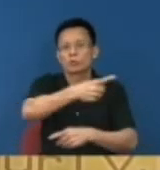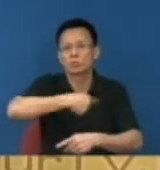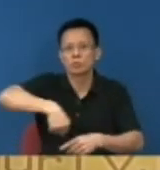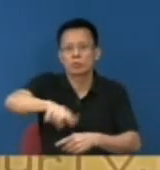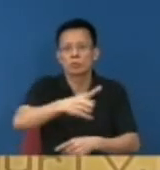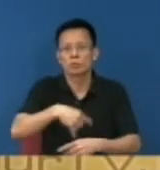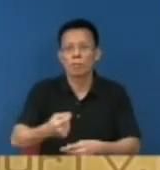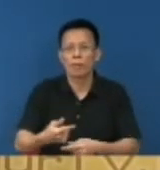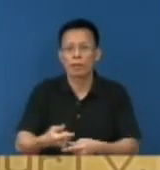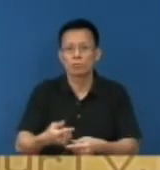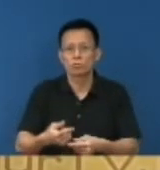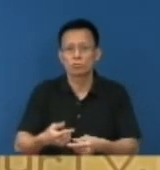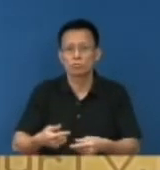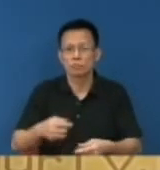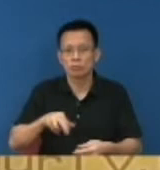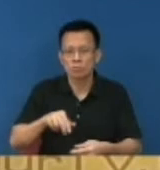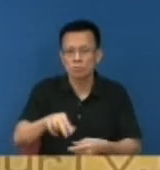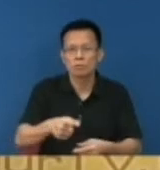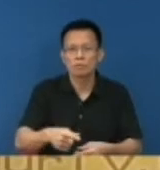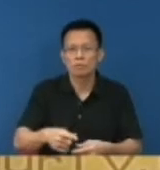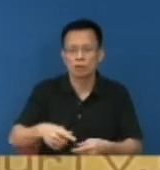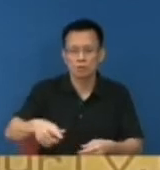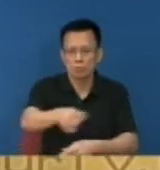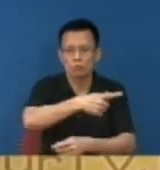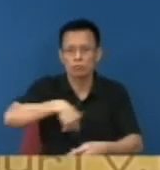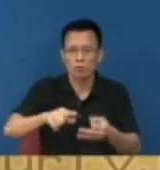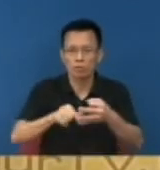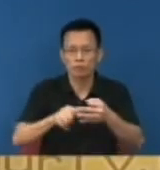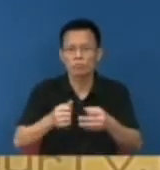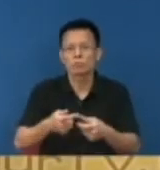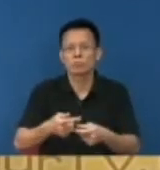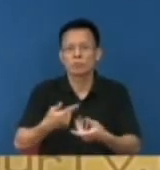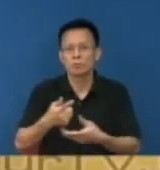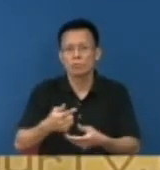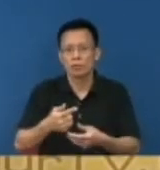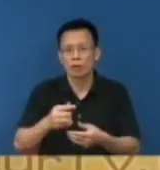又落區，其實佢就係想為佢哋同共產黨妥協